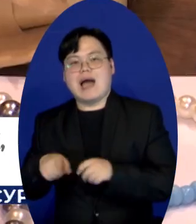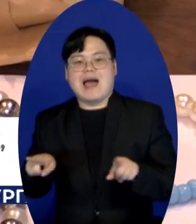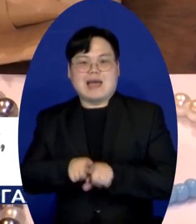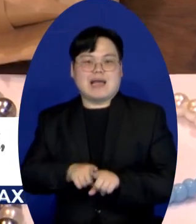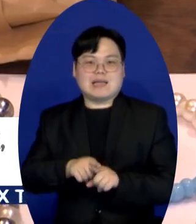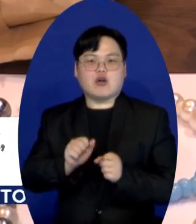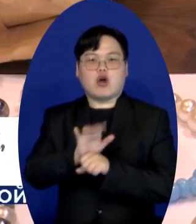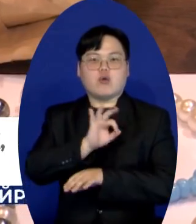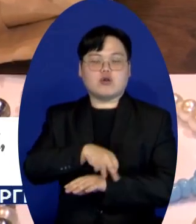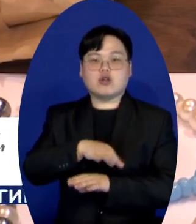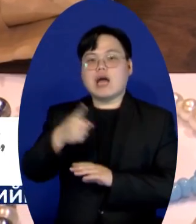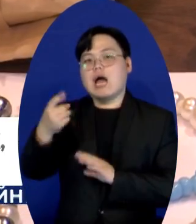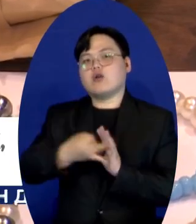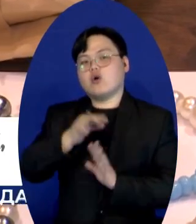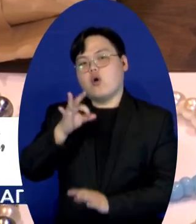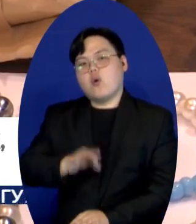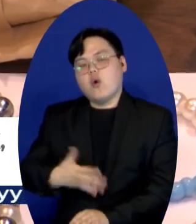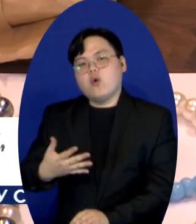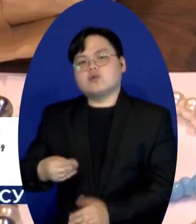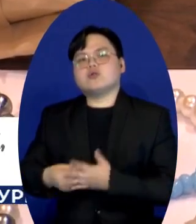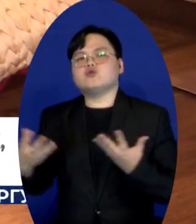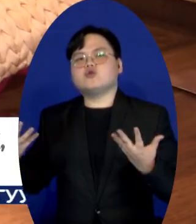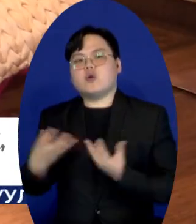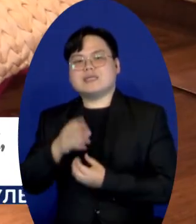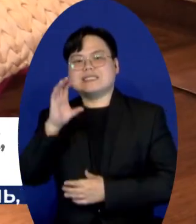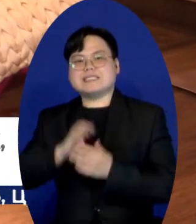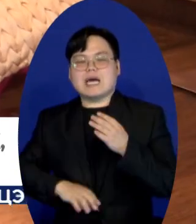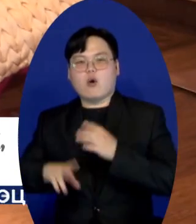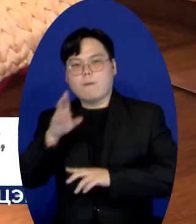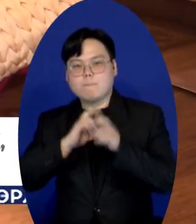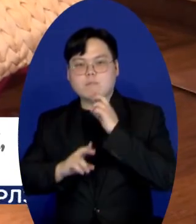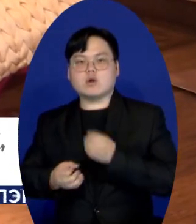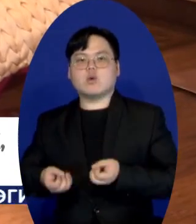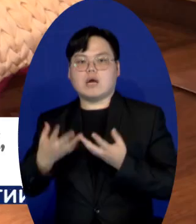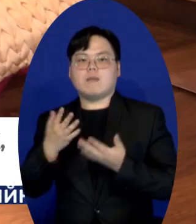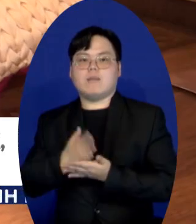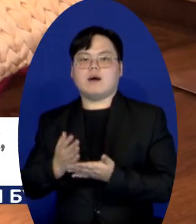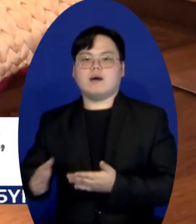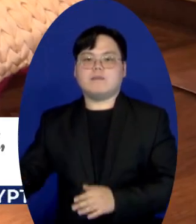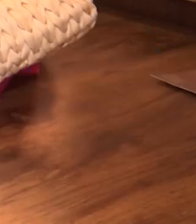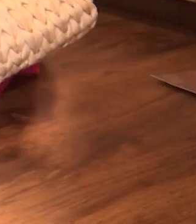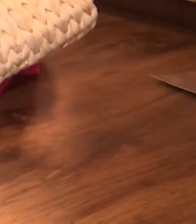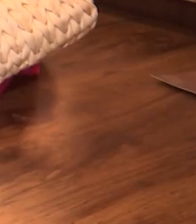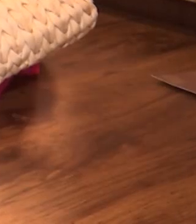Зэд үеийнхний 17% нь буюу харьцангуй цөөн хэсэг нь санхүүгийн алдагдалд орсон байна.